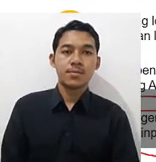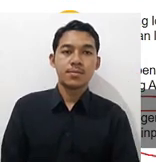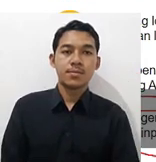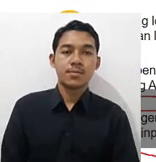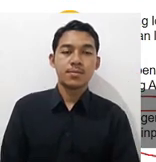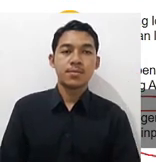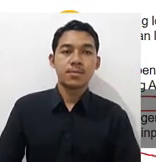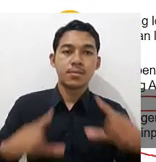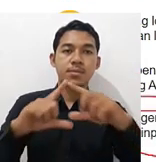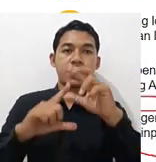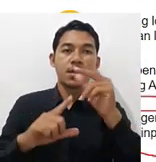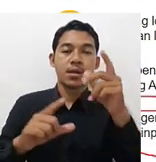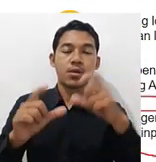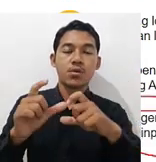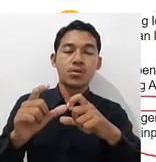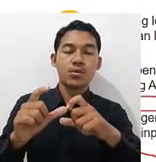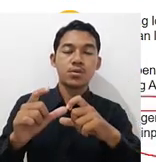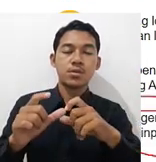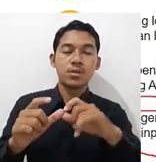arus dan hukum Ohm ya.